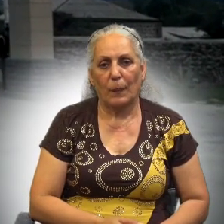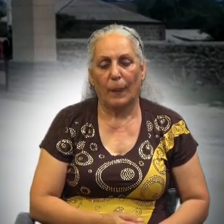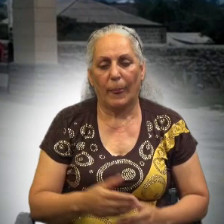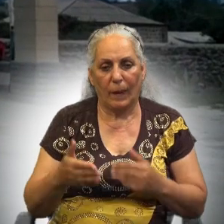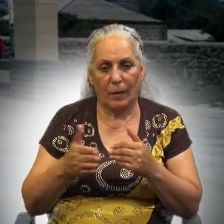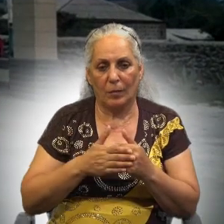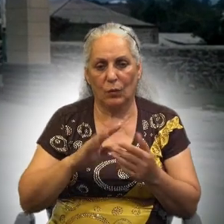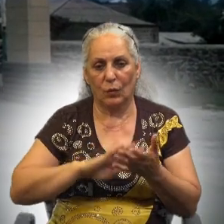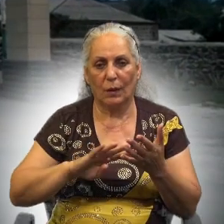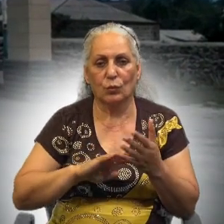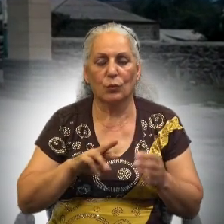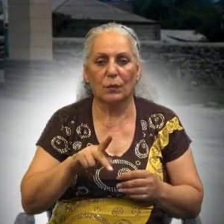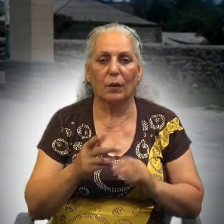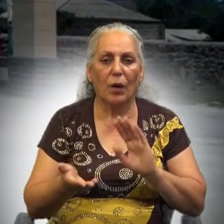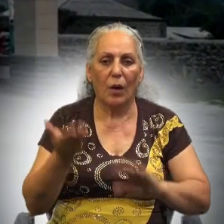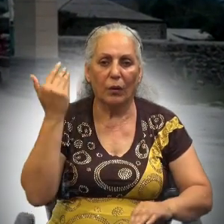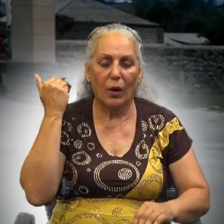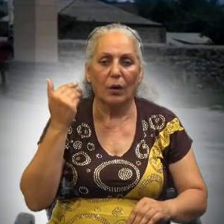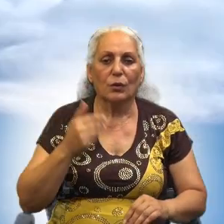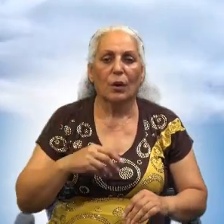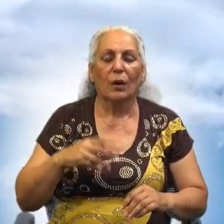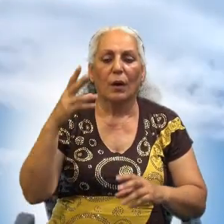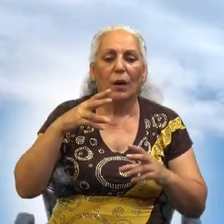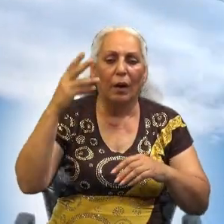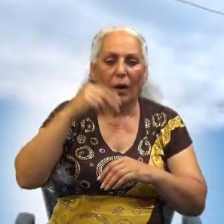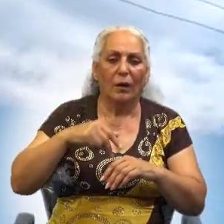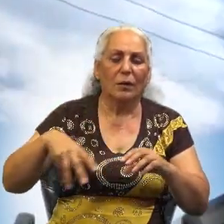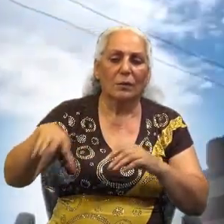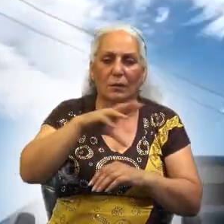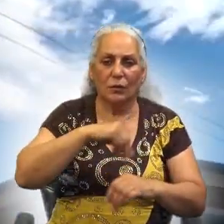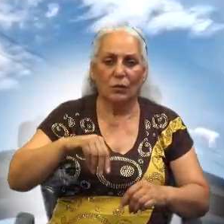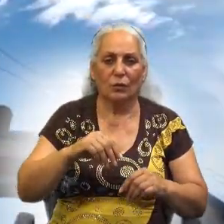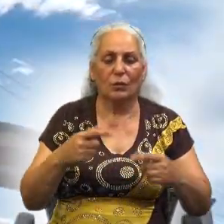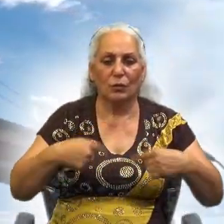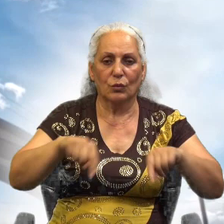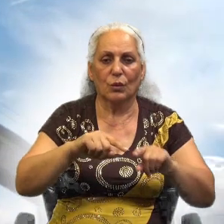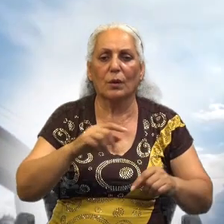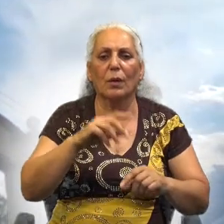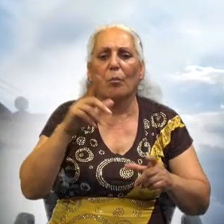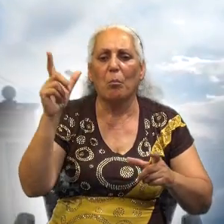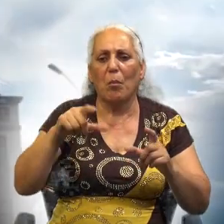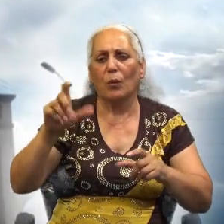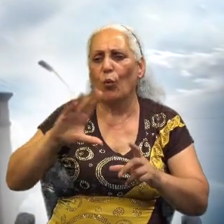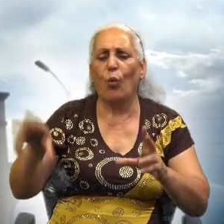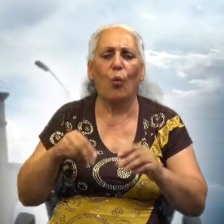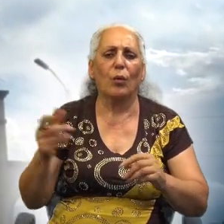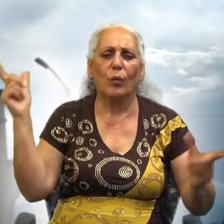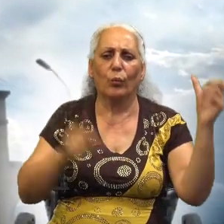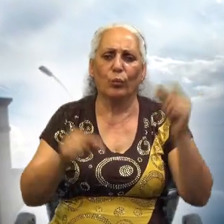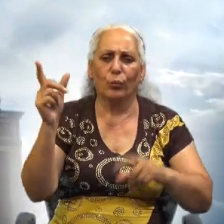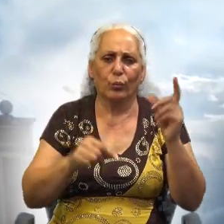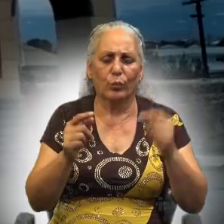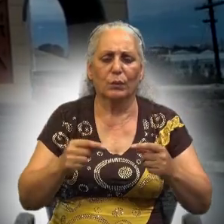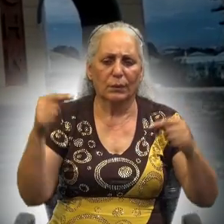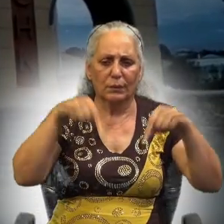Մոտ 90 տարի առաջ Արևմտյան Հայաստանի Բագրևանդ գավառի Ալաշկերտի տարածաշրջանից մարդիկ եկել են ու վերաբնակեցվել է